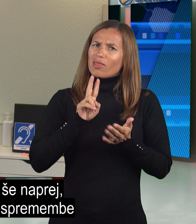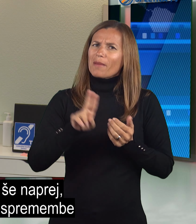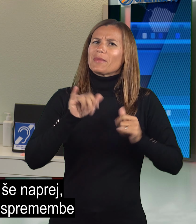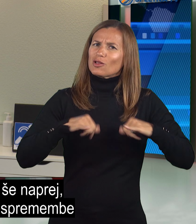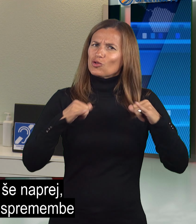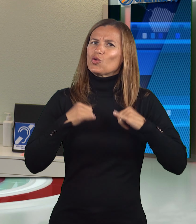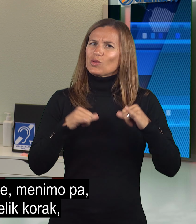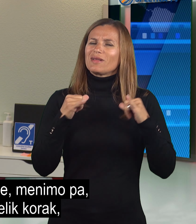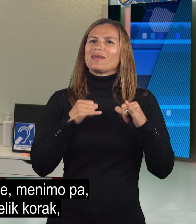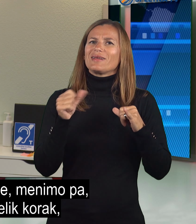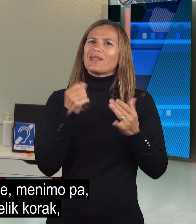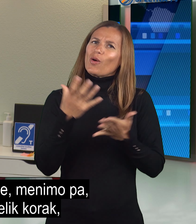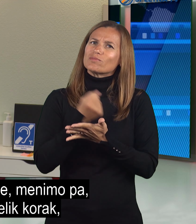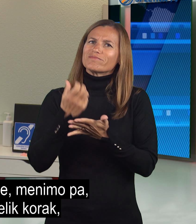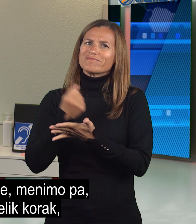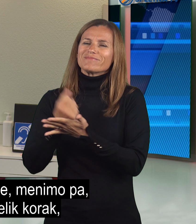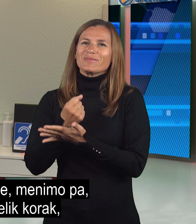vse te